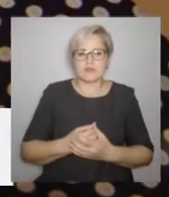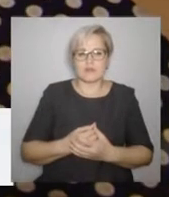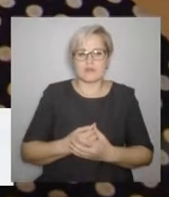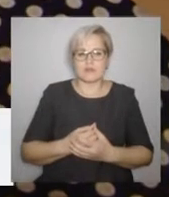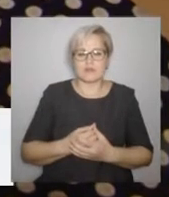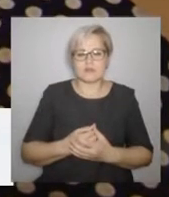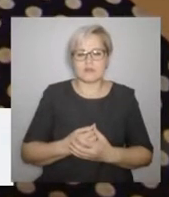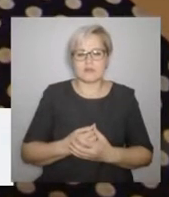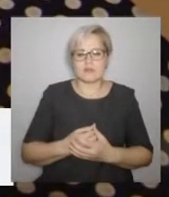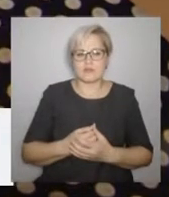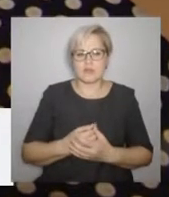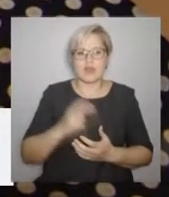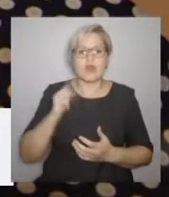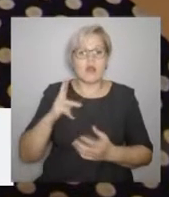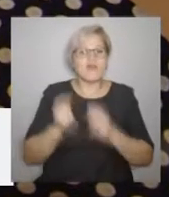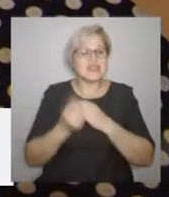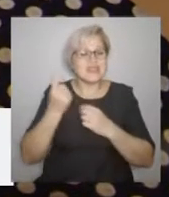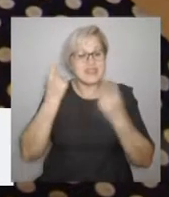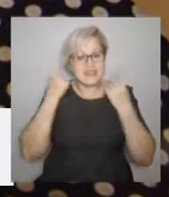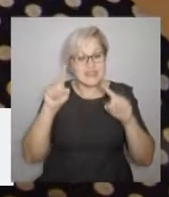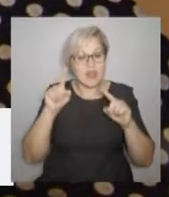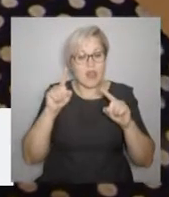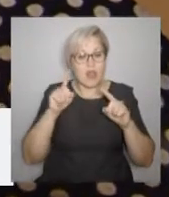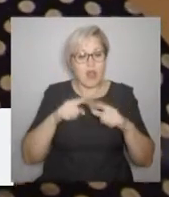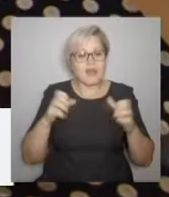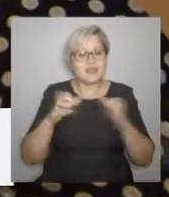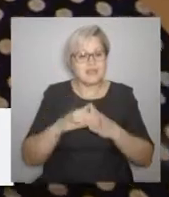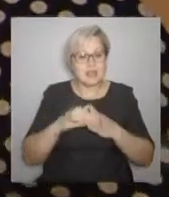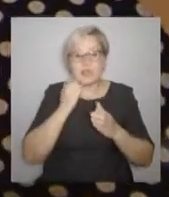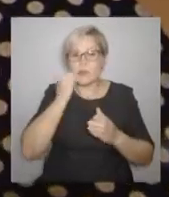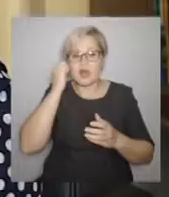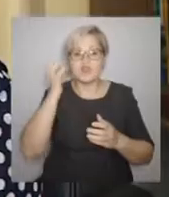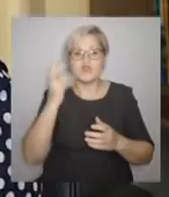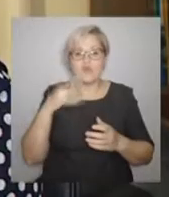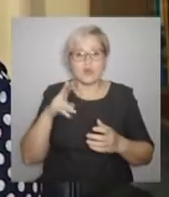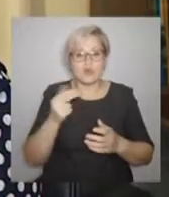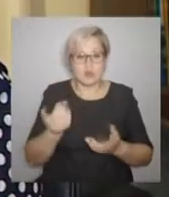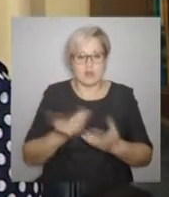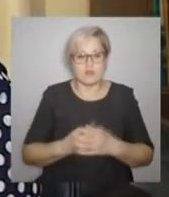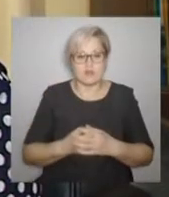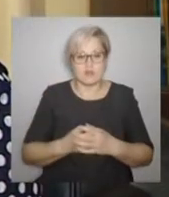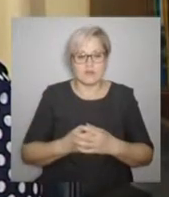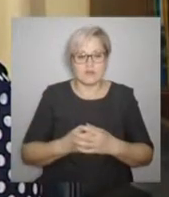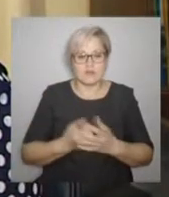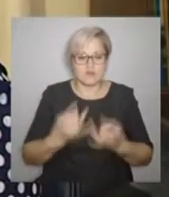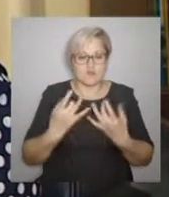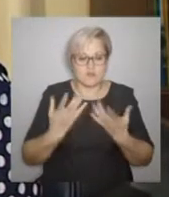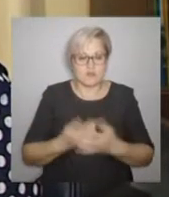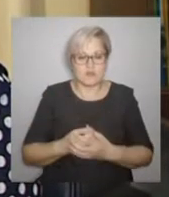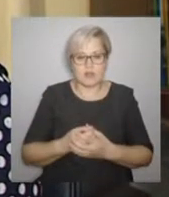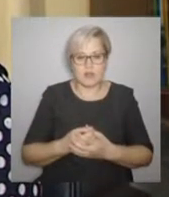Как возникла идея организации благотворительного фонда? Мы очень долго думали, как можно вообще